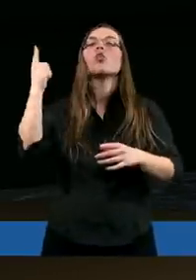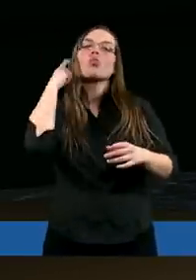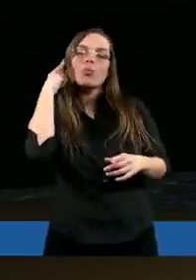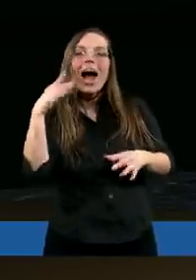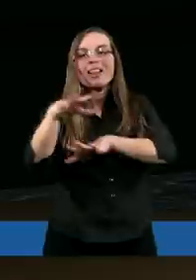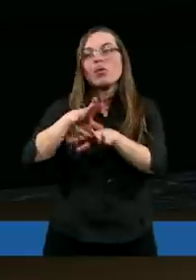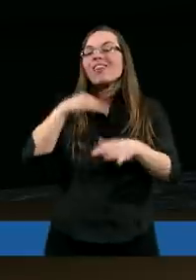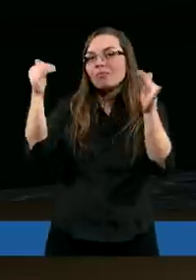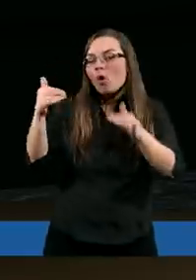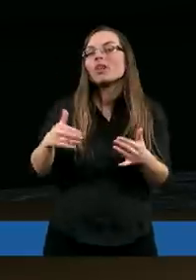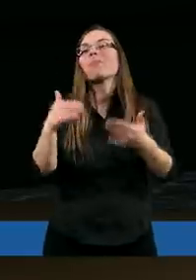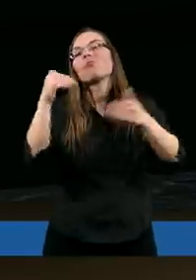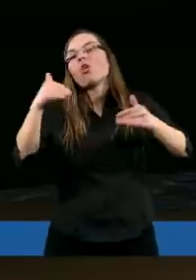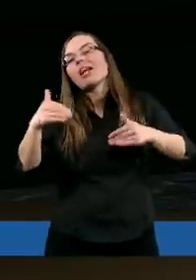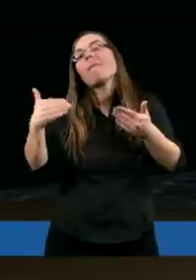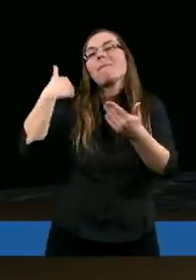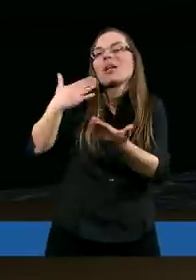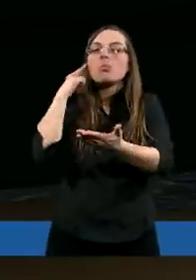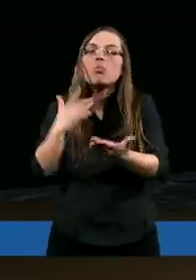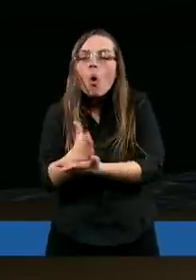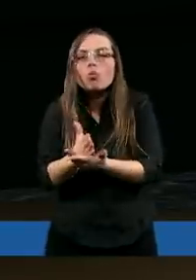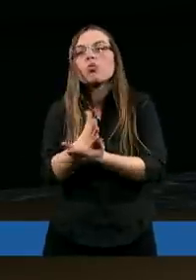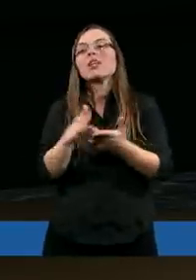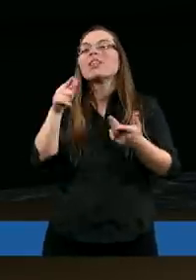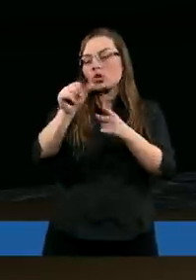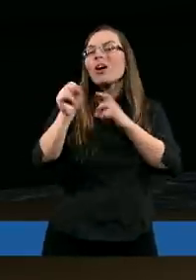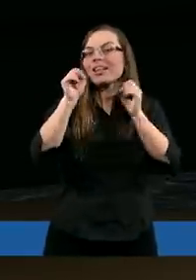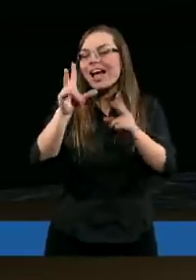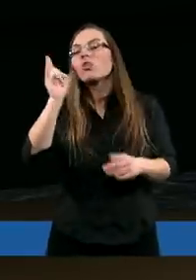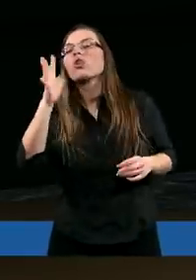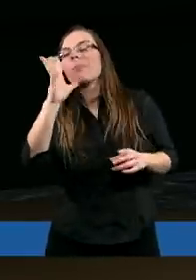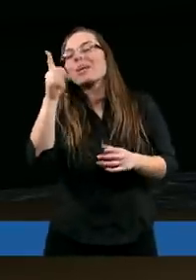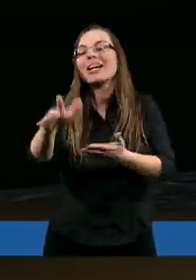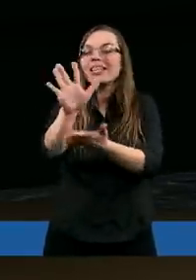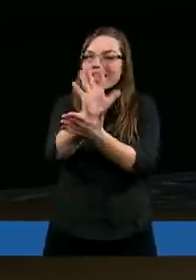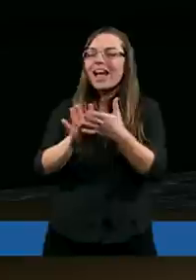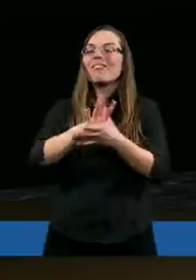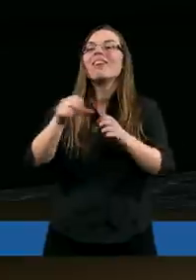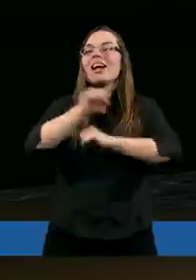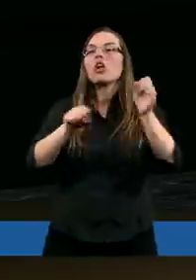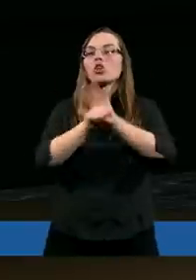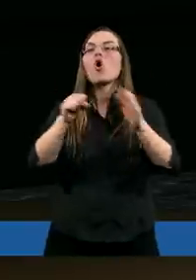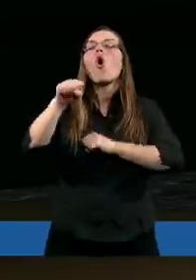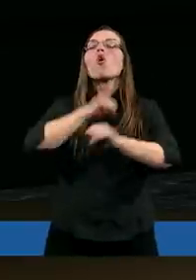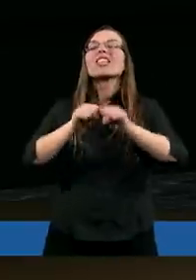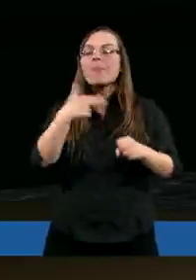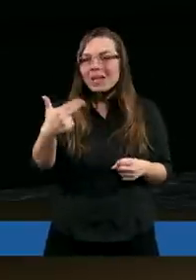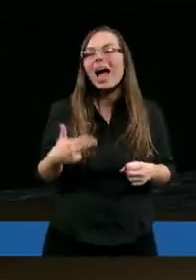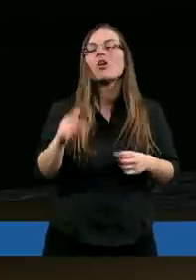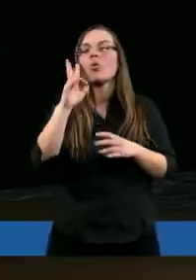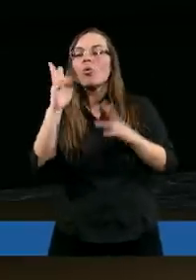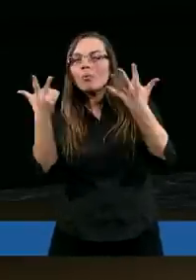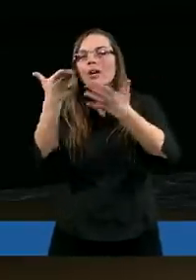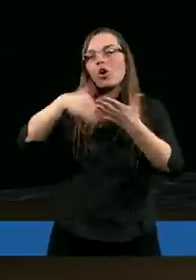słuchać Ducha Świętego, możemy być Mu posłuszni. Że to jest taki też piękny tekst w liście do Rzymian, 8 rozdział i